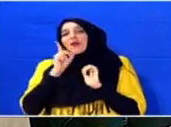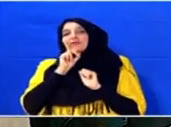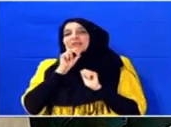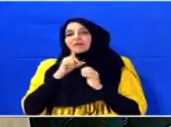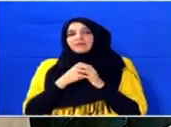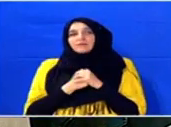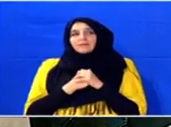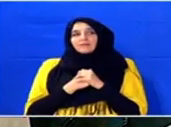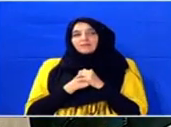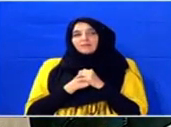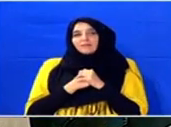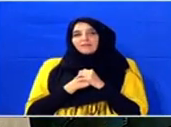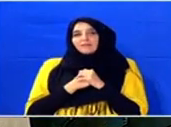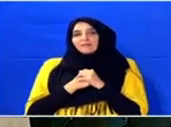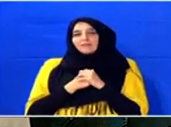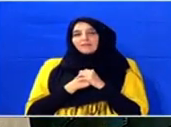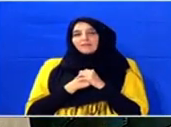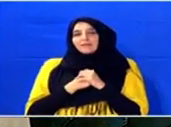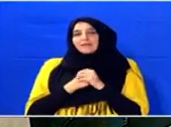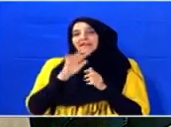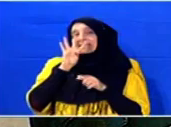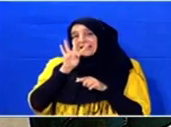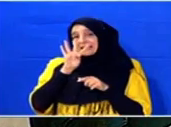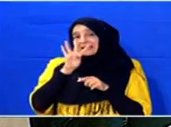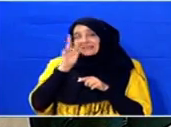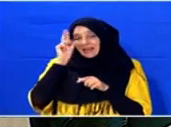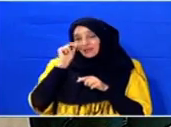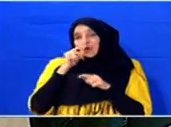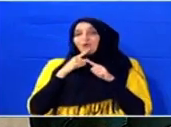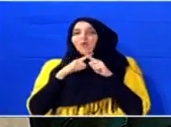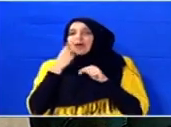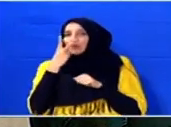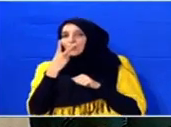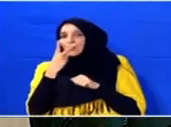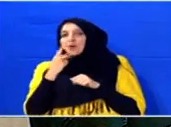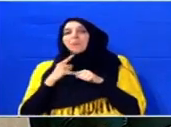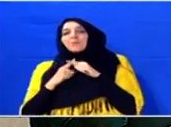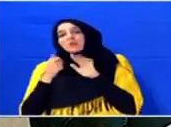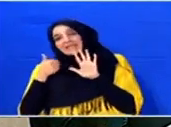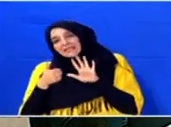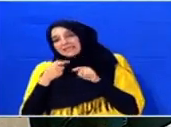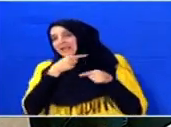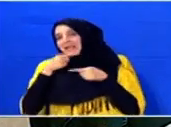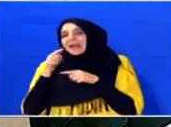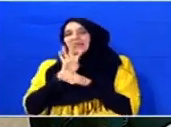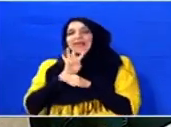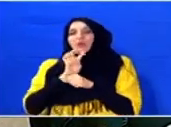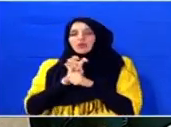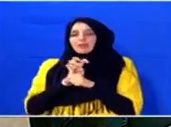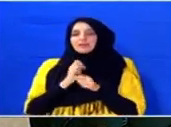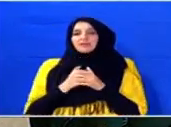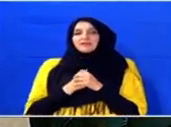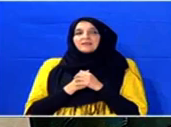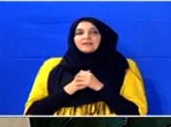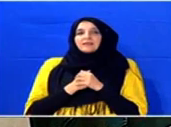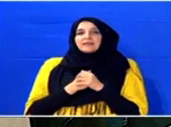واسنانيين يساوي ثمانيه زائد سته بنات يساوي 14 يعني